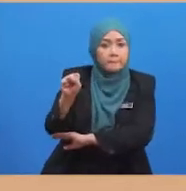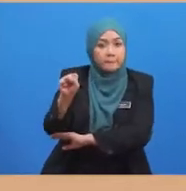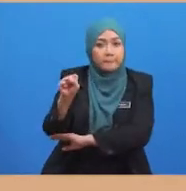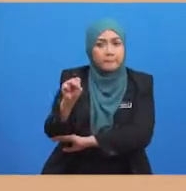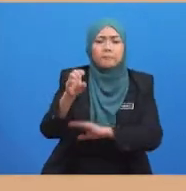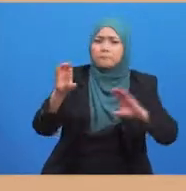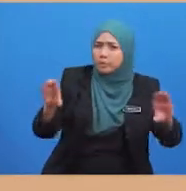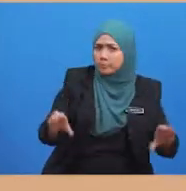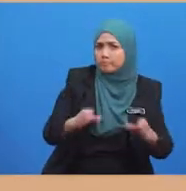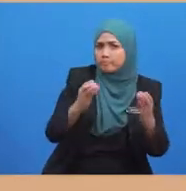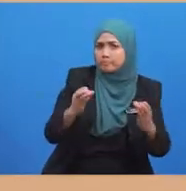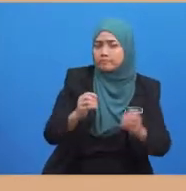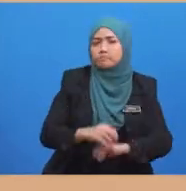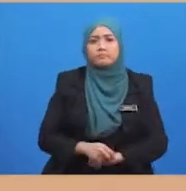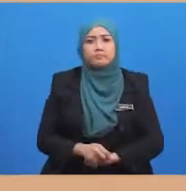dihasilkan?